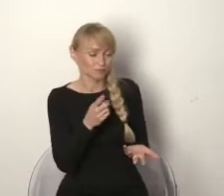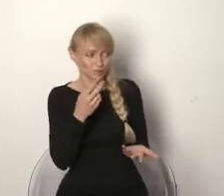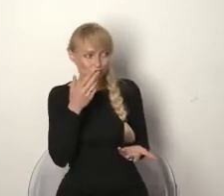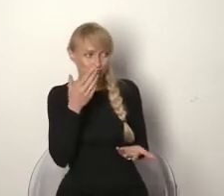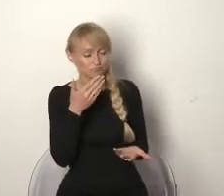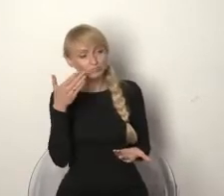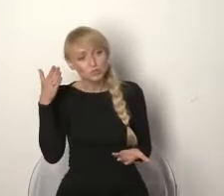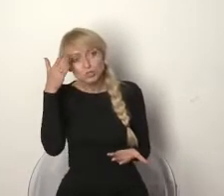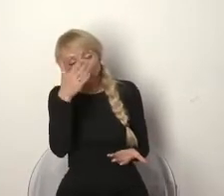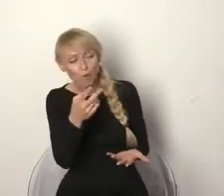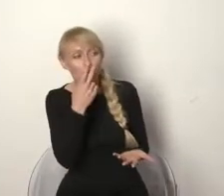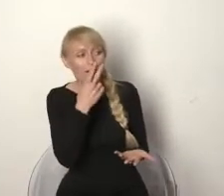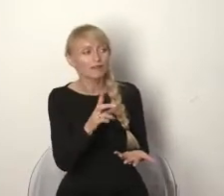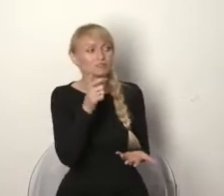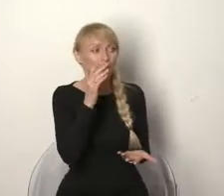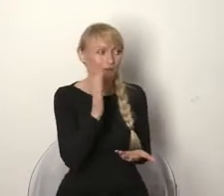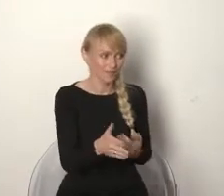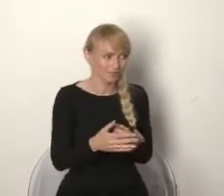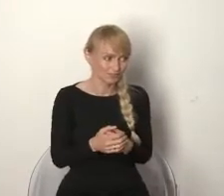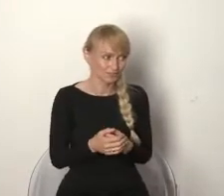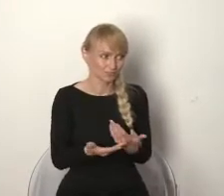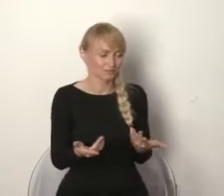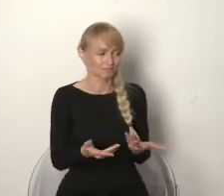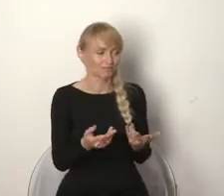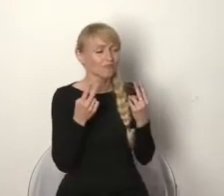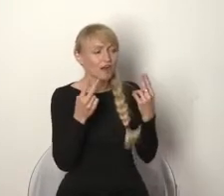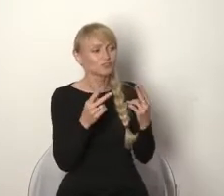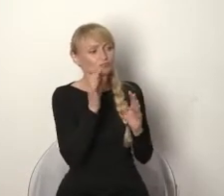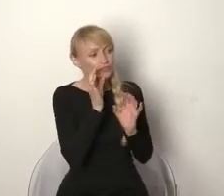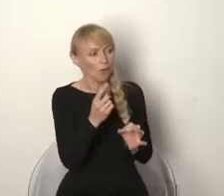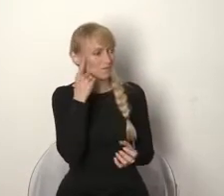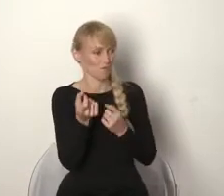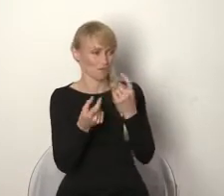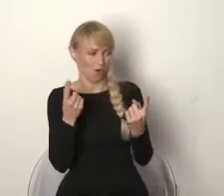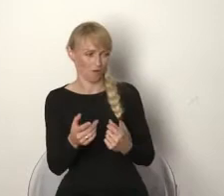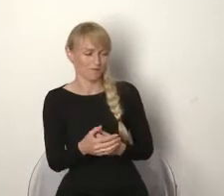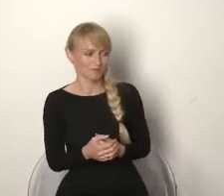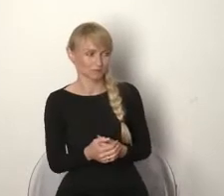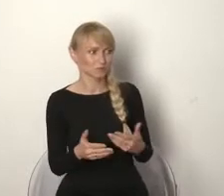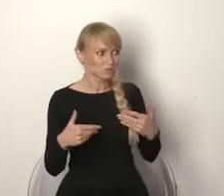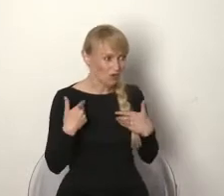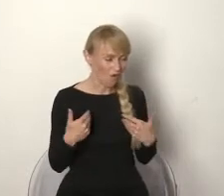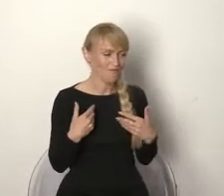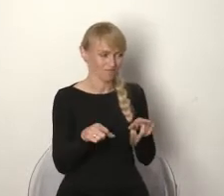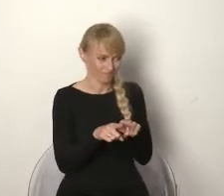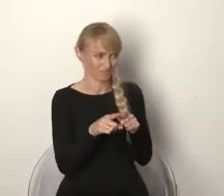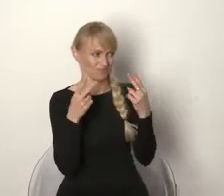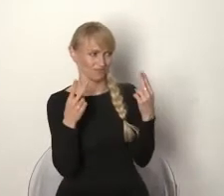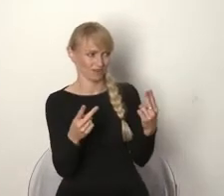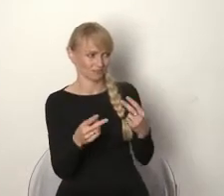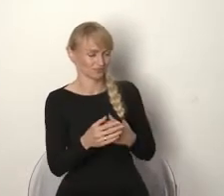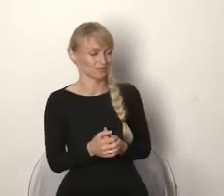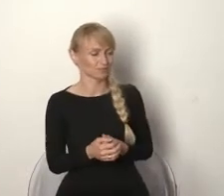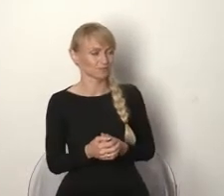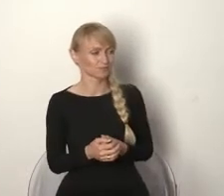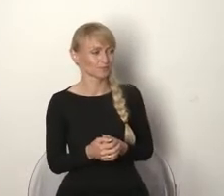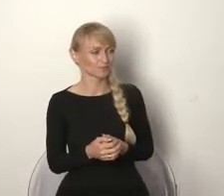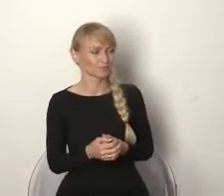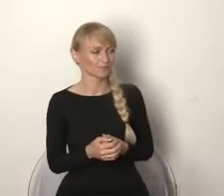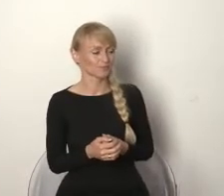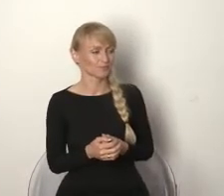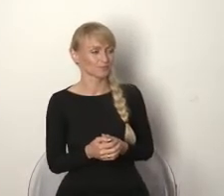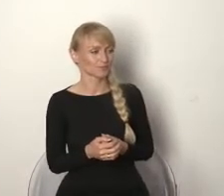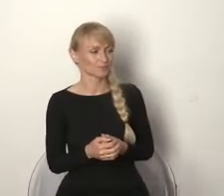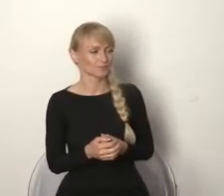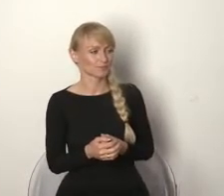te nasze emerytury pracować, dokładnie, więc będą miały dobre pomysły i dobrze będą, i będą zdrowe, tak. No to będą lepiej pracować. No właśnie,